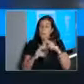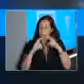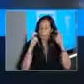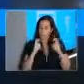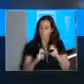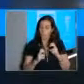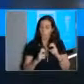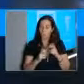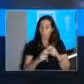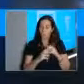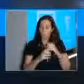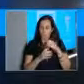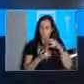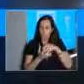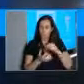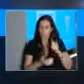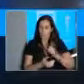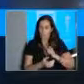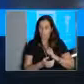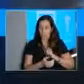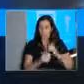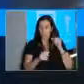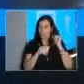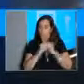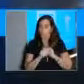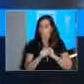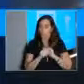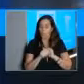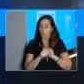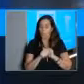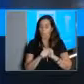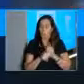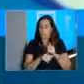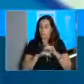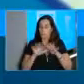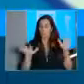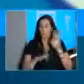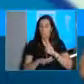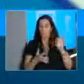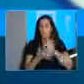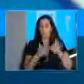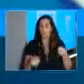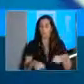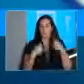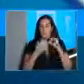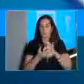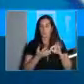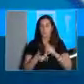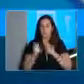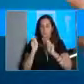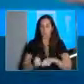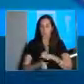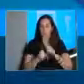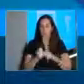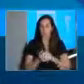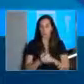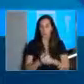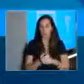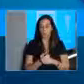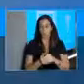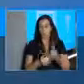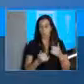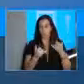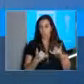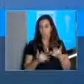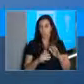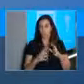העמותות והגרעינים התורניים שתמכו בהם במיליוני שקלים, משרד החינוך ומשרד החקלאות, שתפס